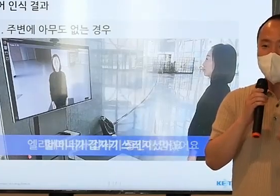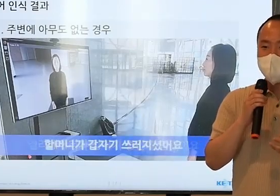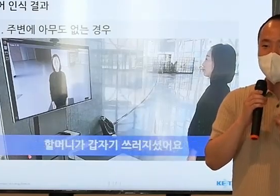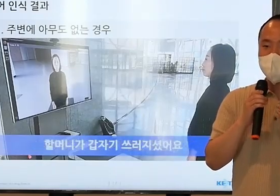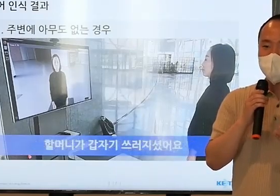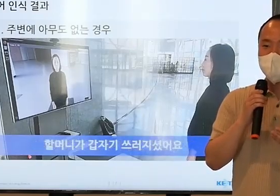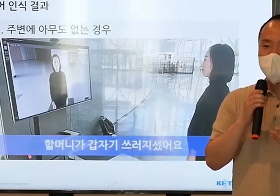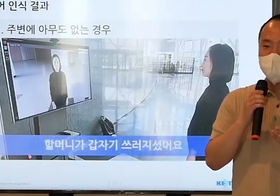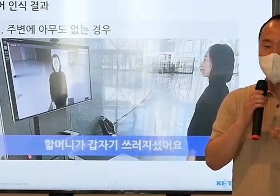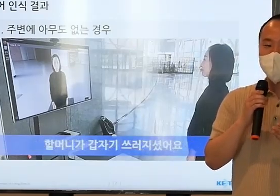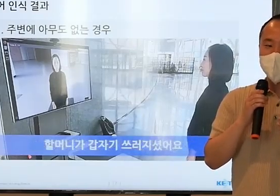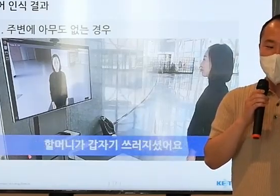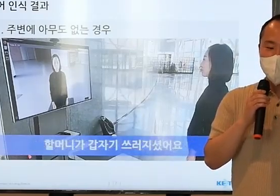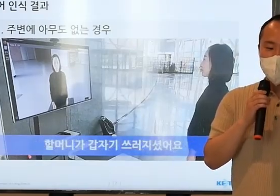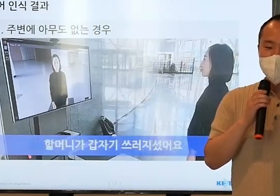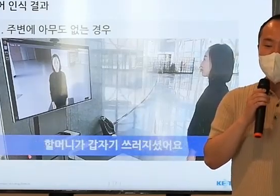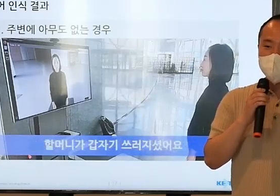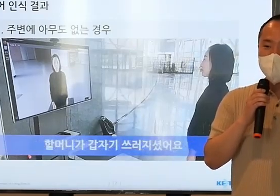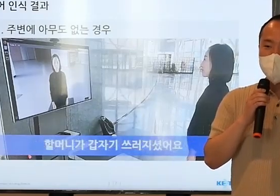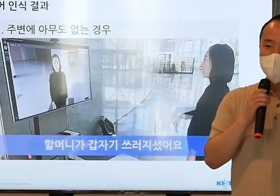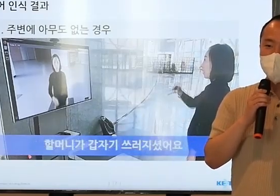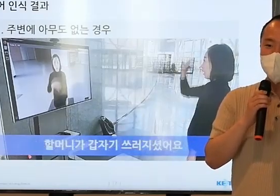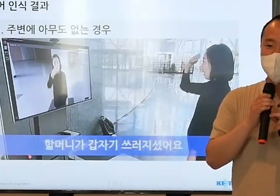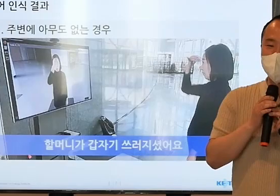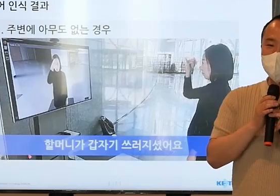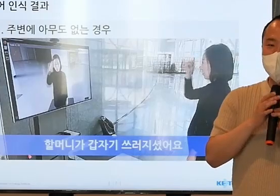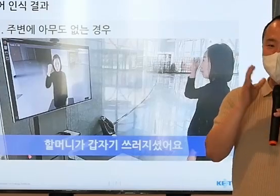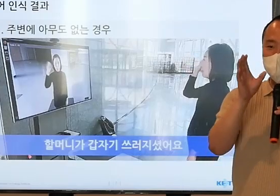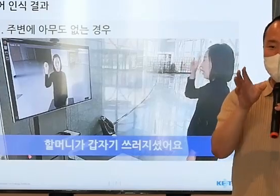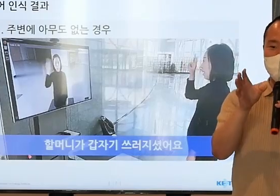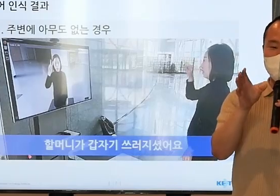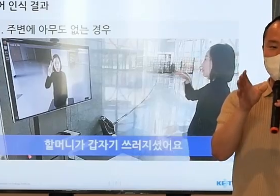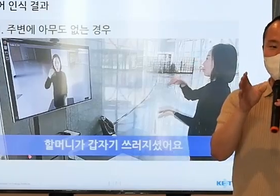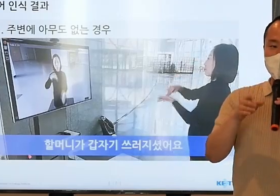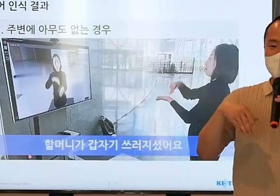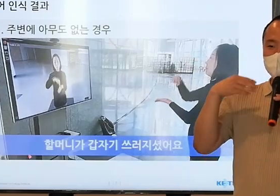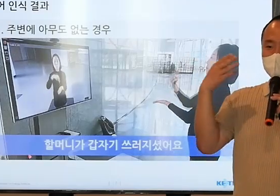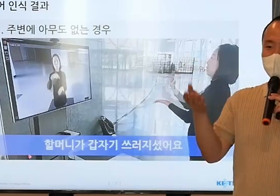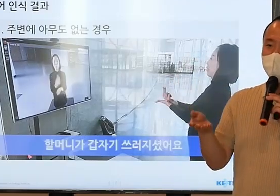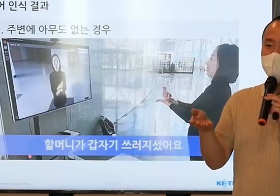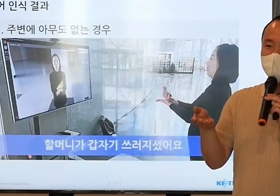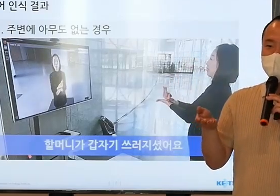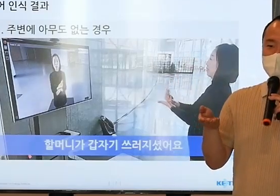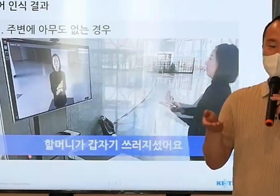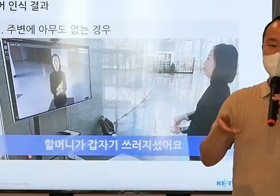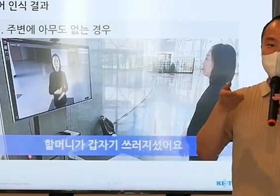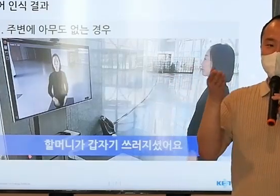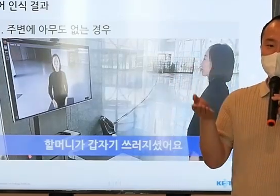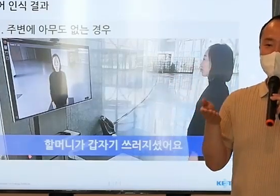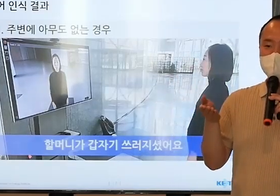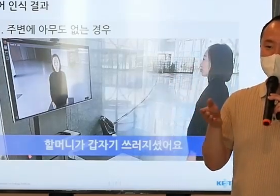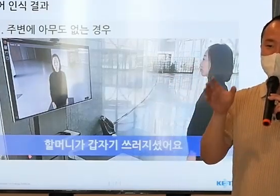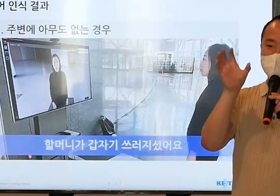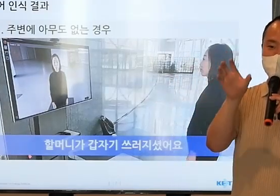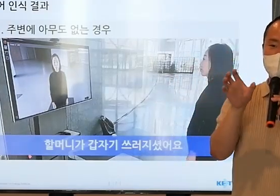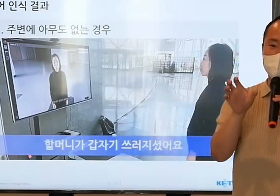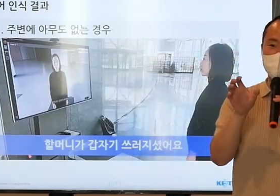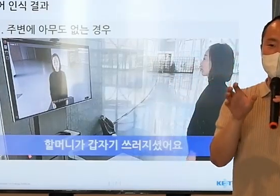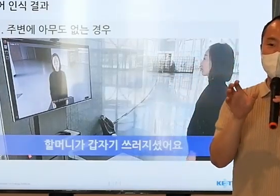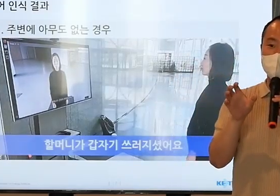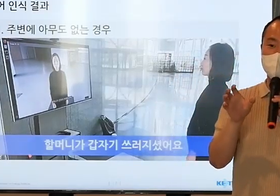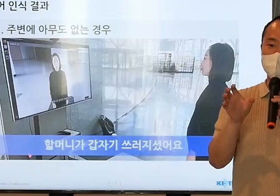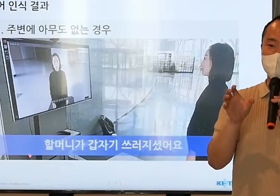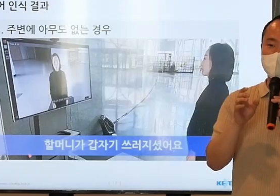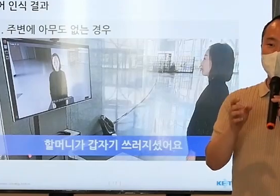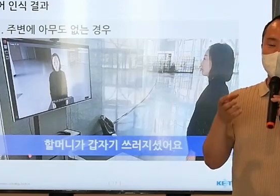이제 계속 말을 하고 있는 부분들을 이제 사람을 찾게 되는 거고요. 이제 한 번 인식된 사람이 수호를 발화를 했었을 때 그 발화가 끝날 때까지 이 사람을